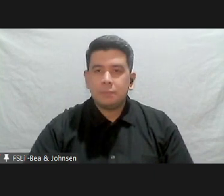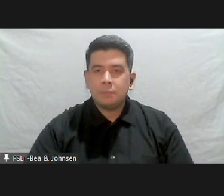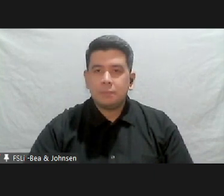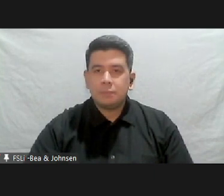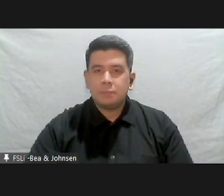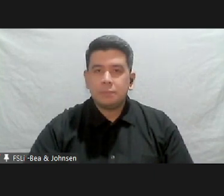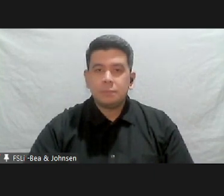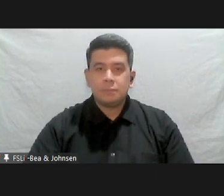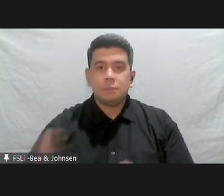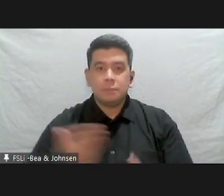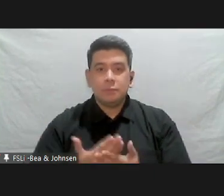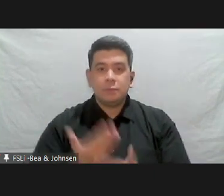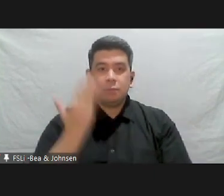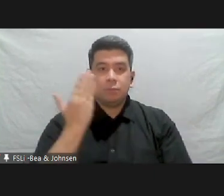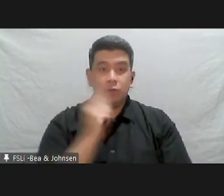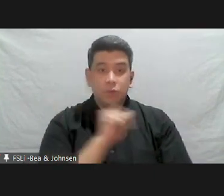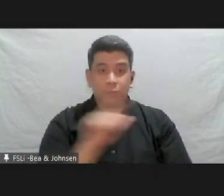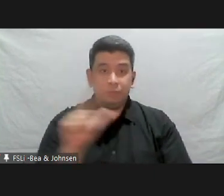Magandang umaga po.